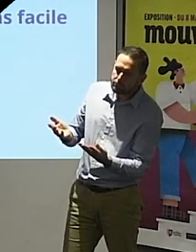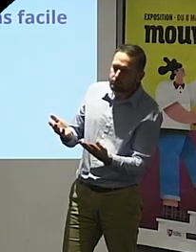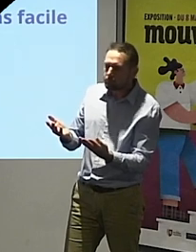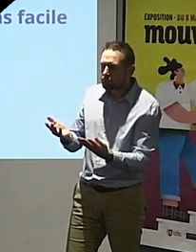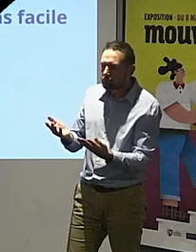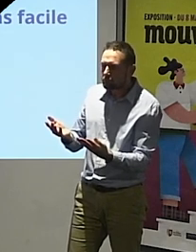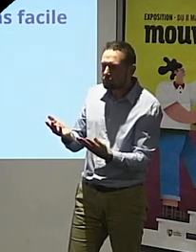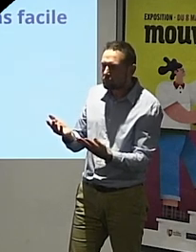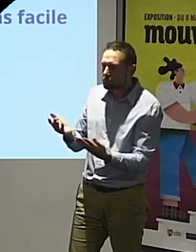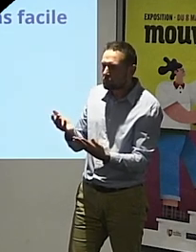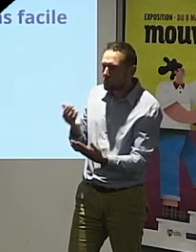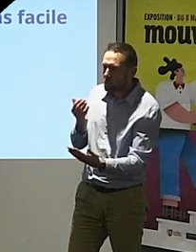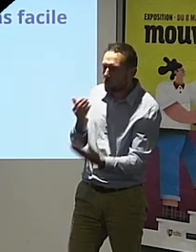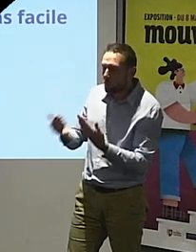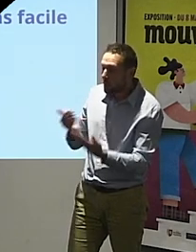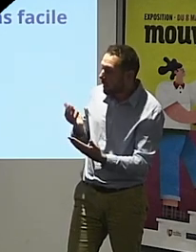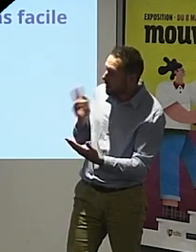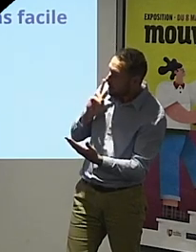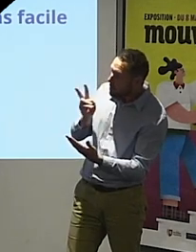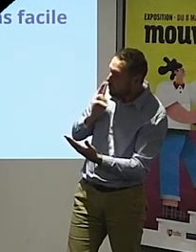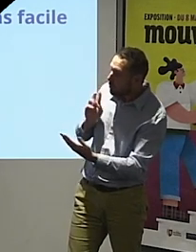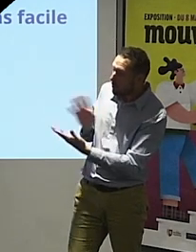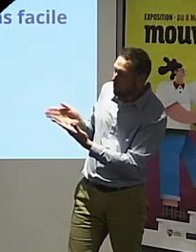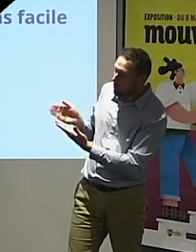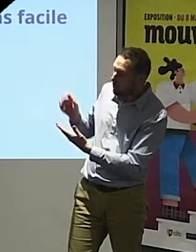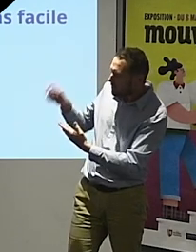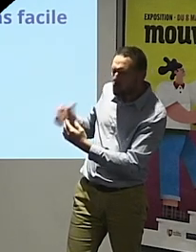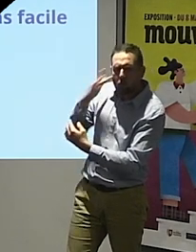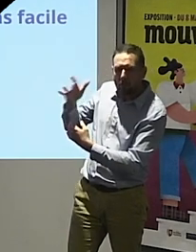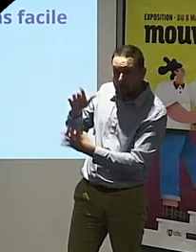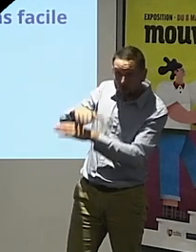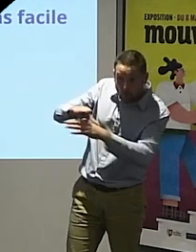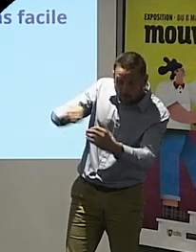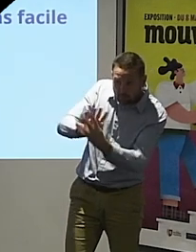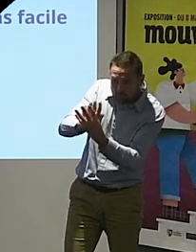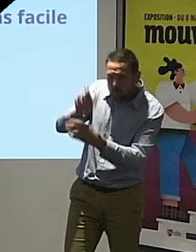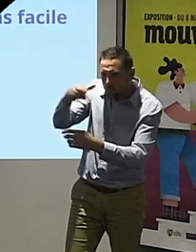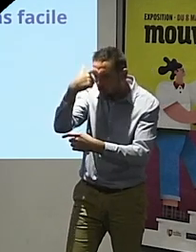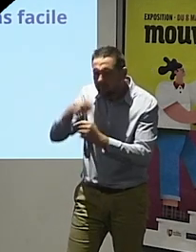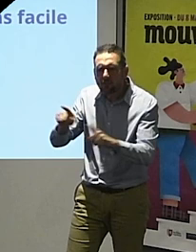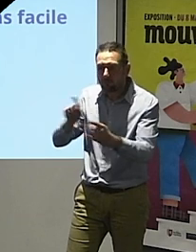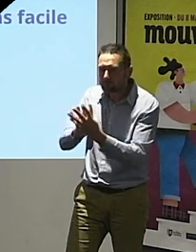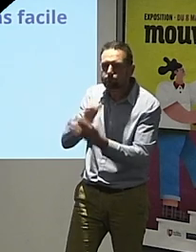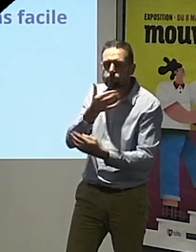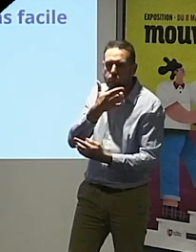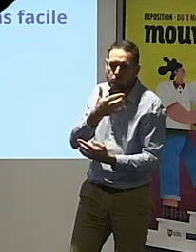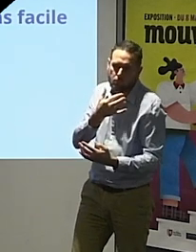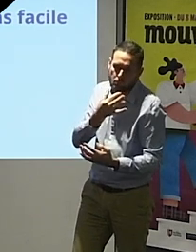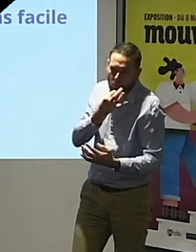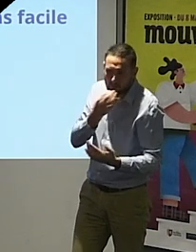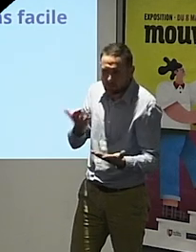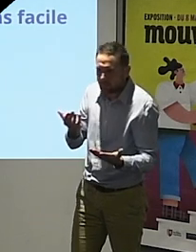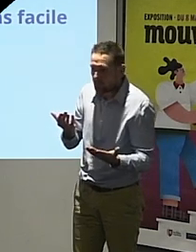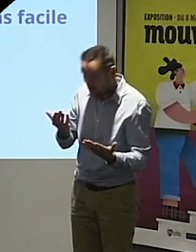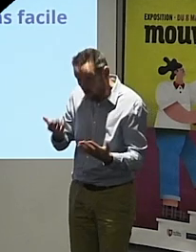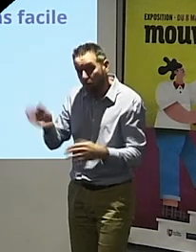on n'a pas eu lieu d'être parce que c'est pas facile. C'est en fait championnat de France pour être qualifié